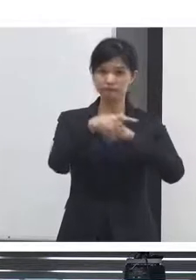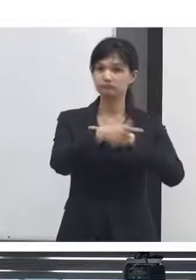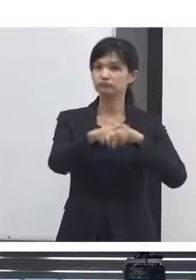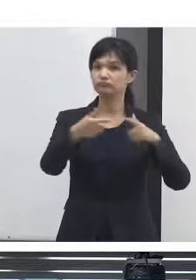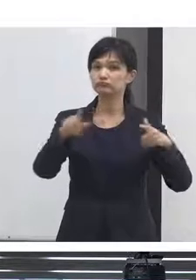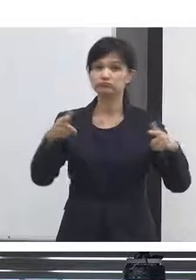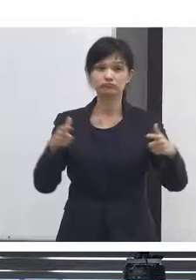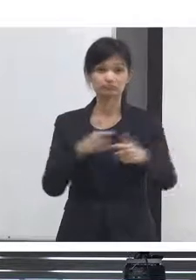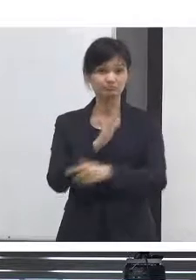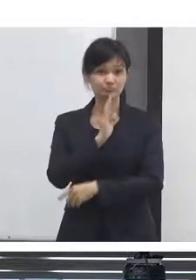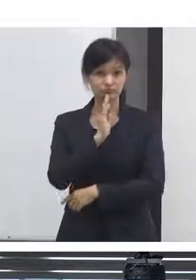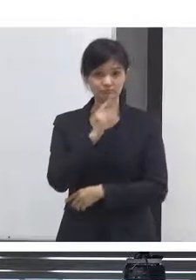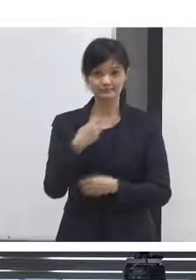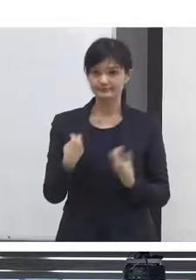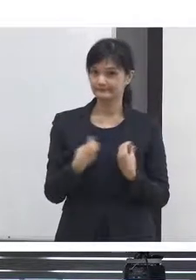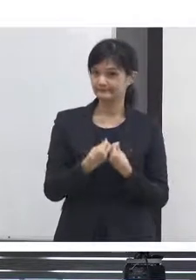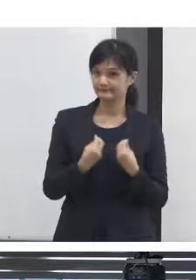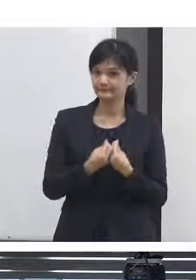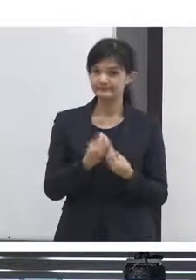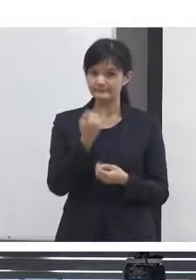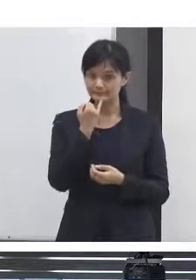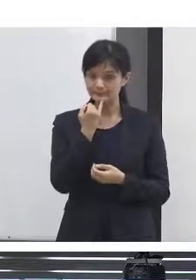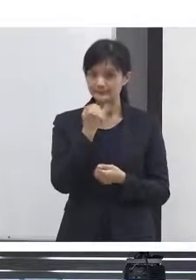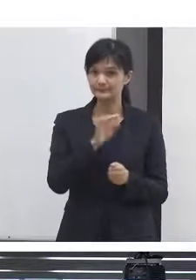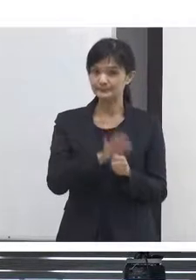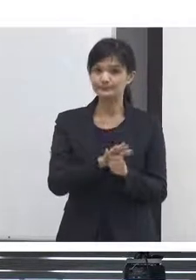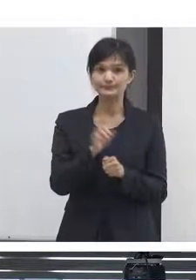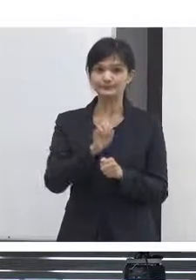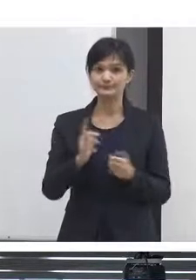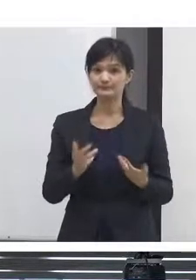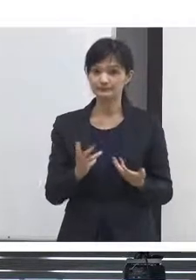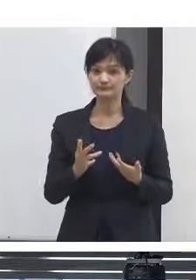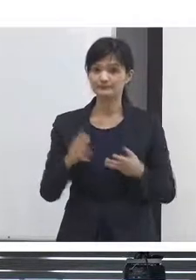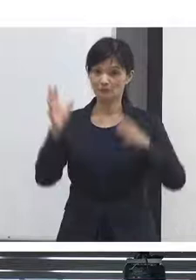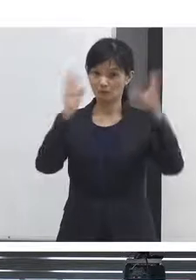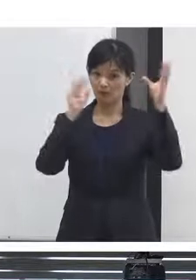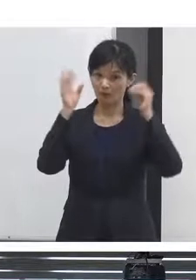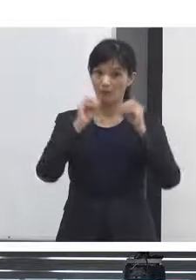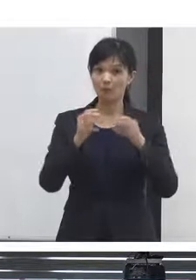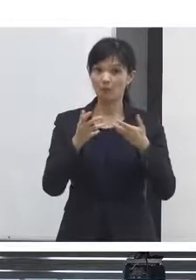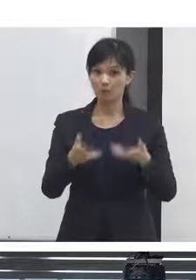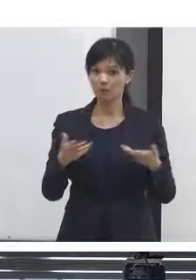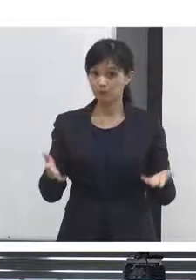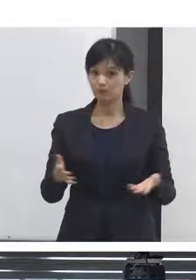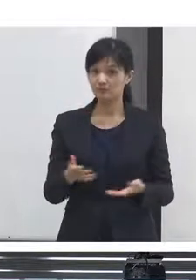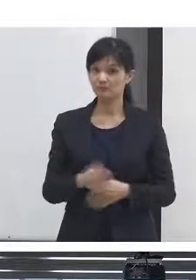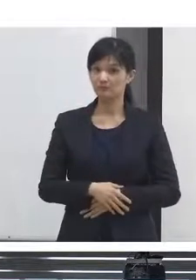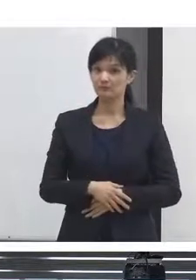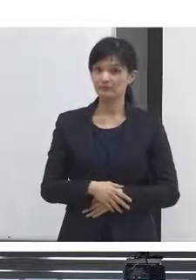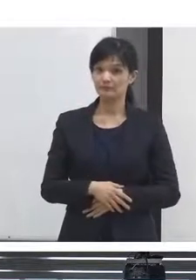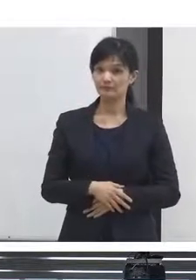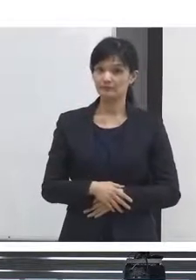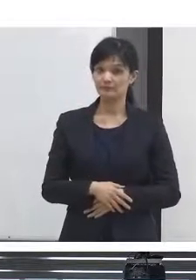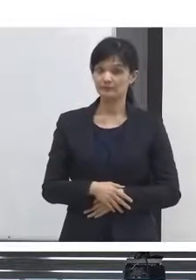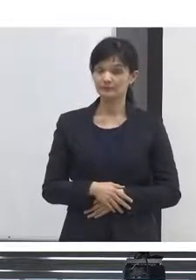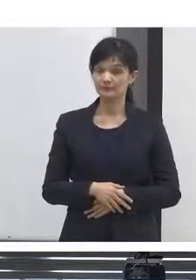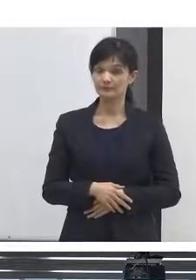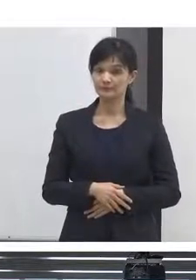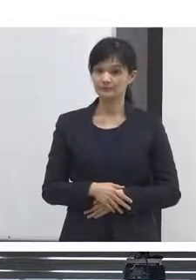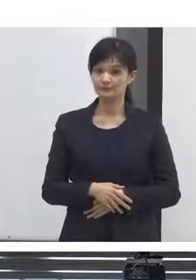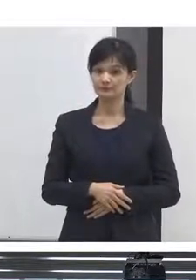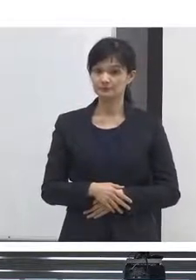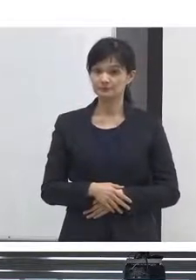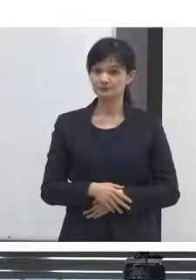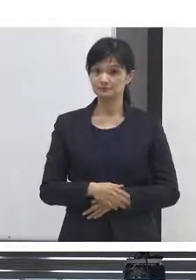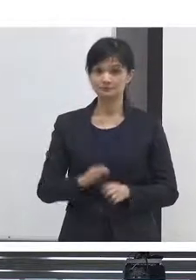面呢，到底我们还能够做一些什么事情哦？那这些很多的资料，事实上就代表了这个在投影片